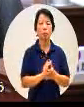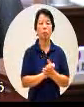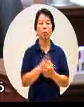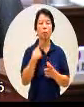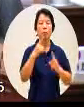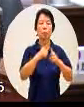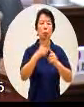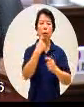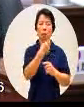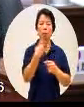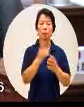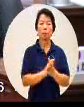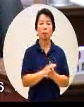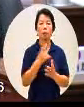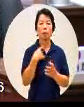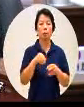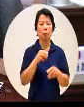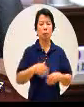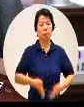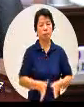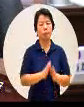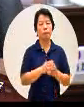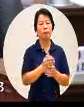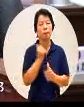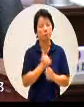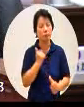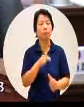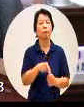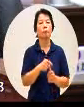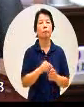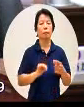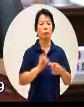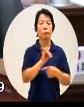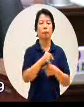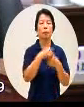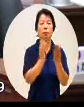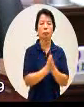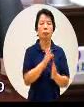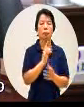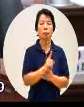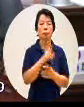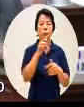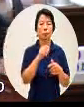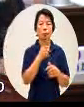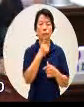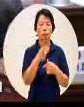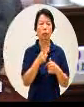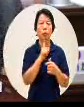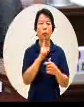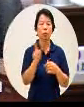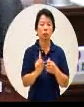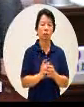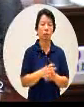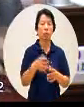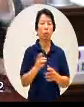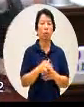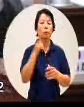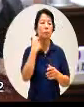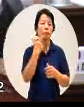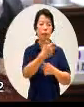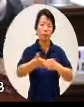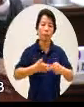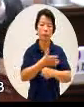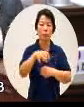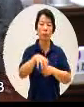人口就是出生率我的理論可以去解釋譬如說美麗島戰為什麼